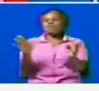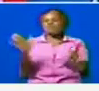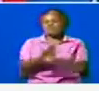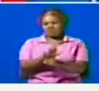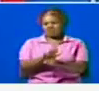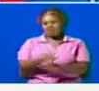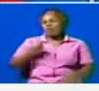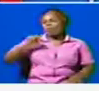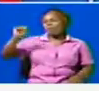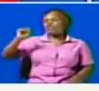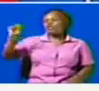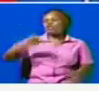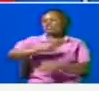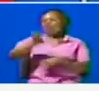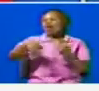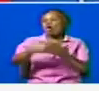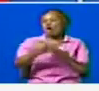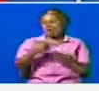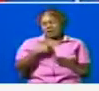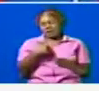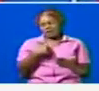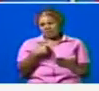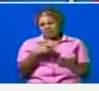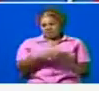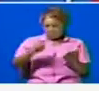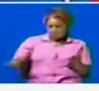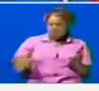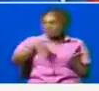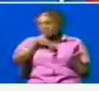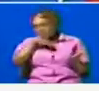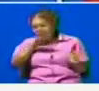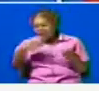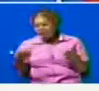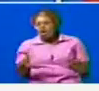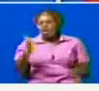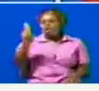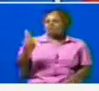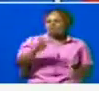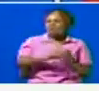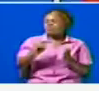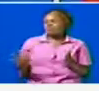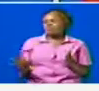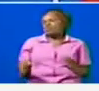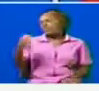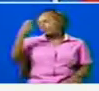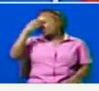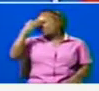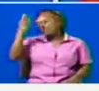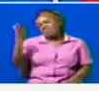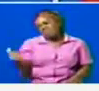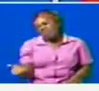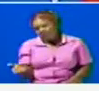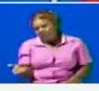ni wanasiasa wote tulionao. Kwa sababu hata ukimtoa Raila, Kenyatta, Ruto ndiye huyo naye